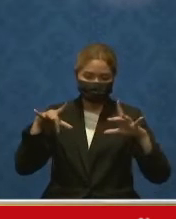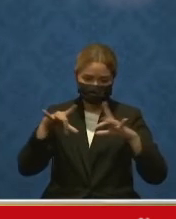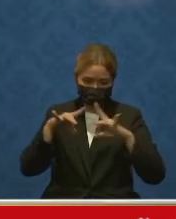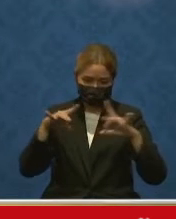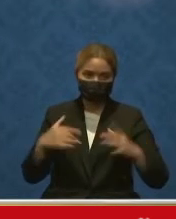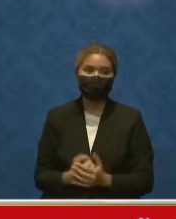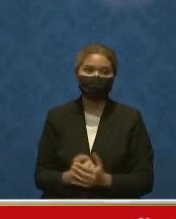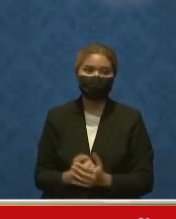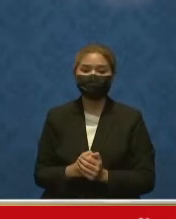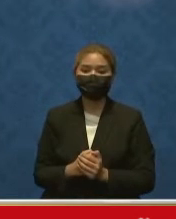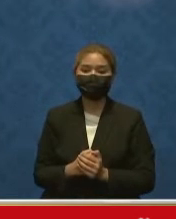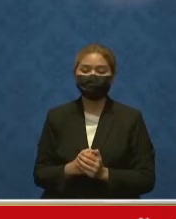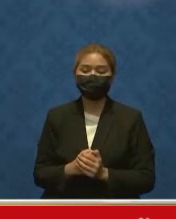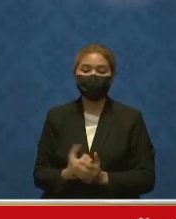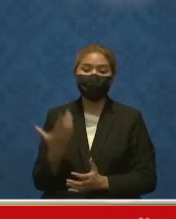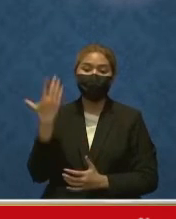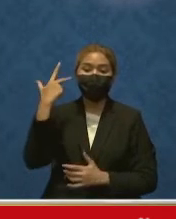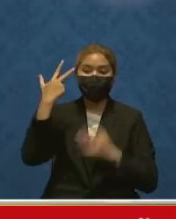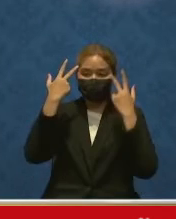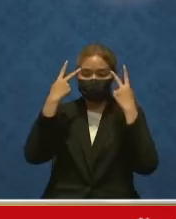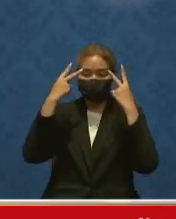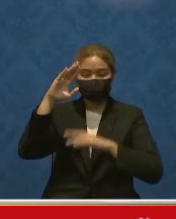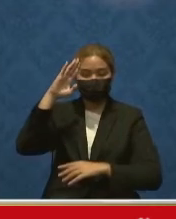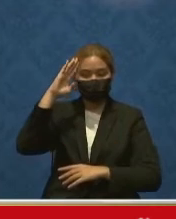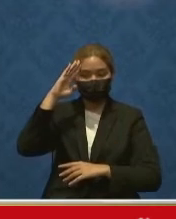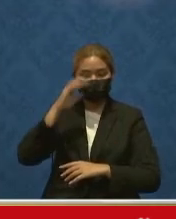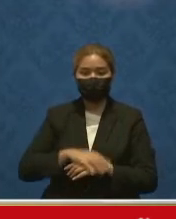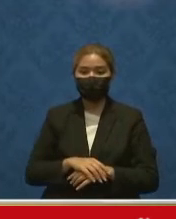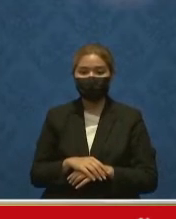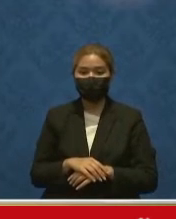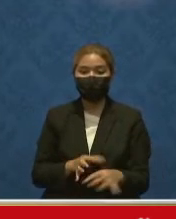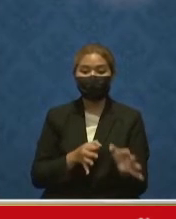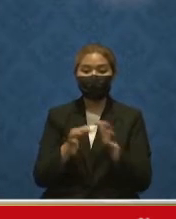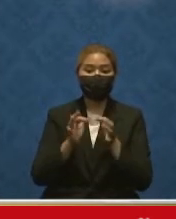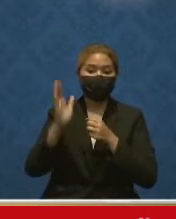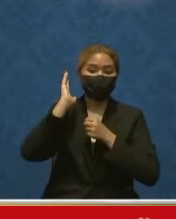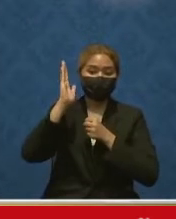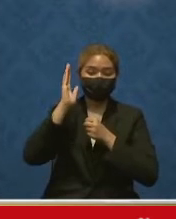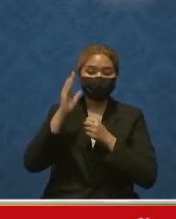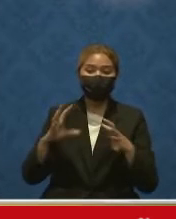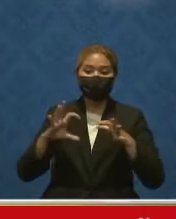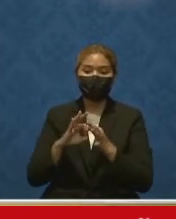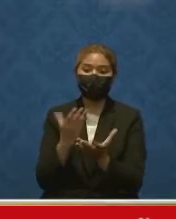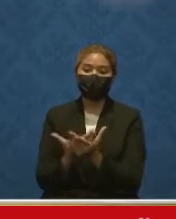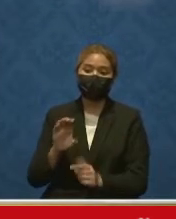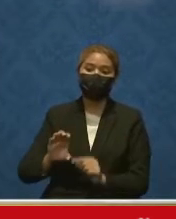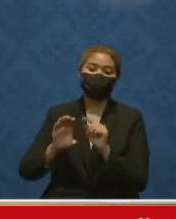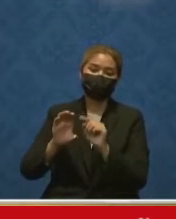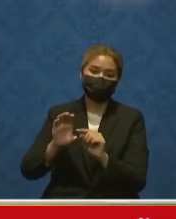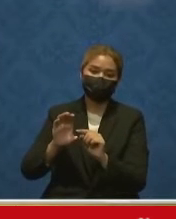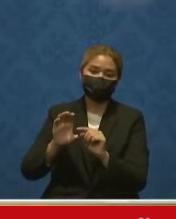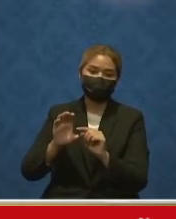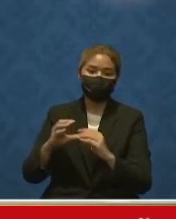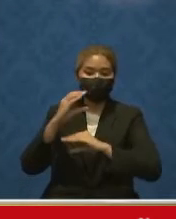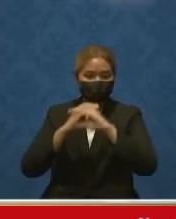ซึ่งผมไม่ตอบไม่ได้เลยผมไม่อธิบายไม่ได้เลยท่านอธิบายงบแต่ทำไปปล่อยว่าโครงการจำนำข้าว